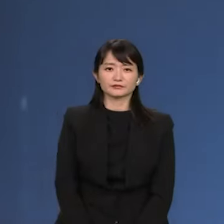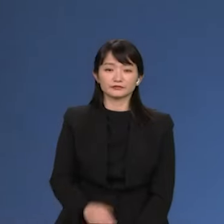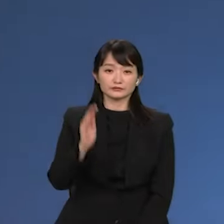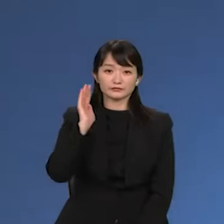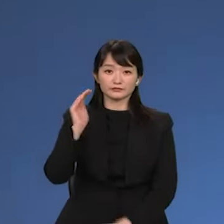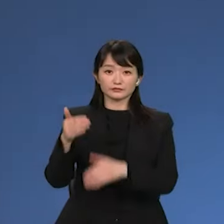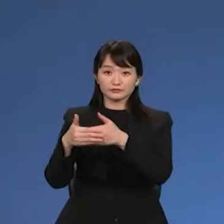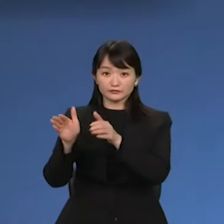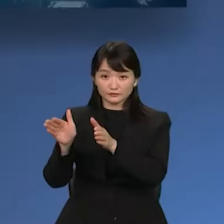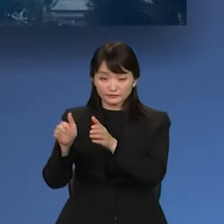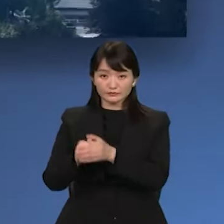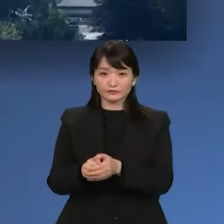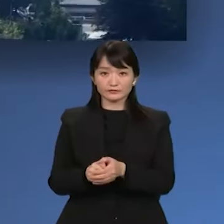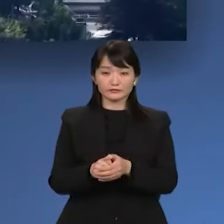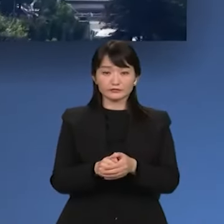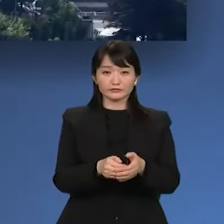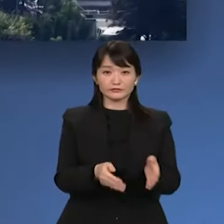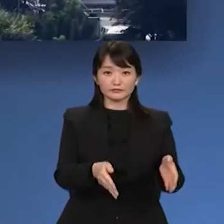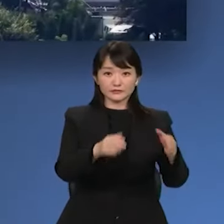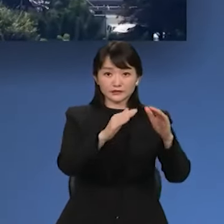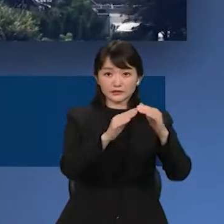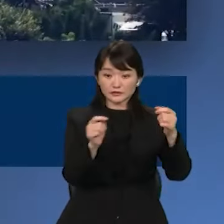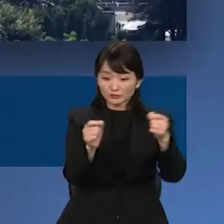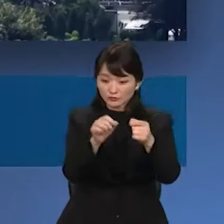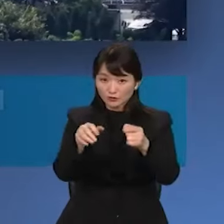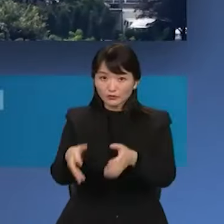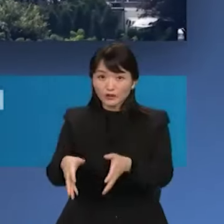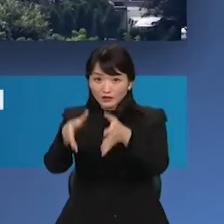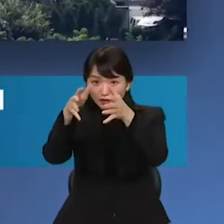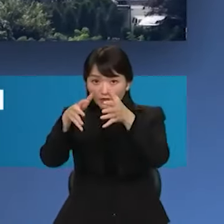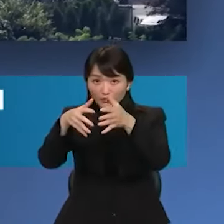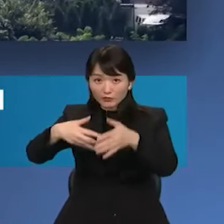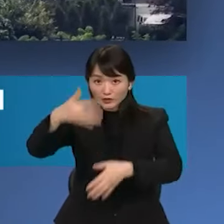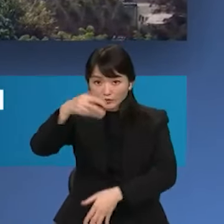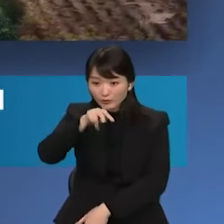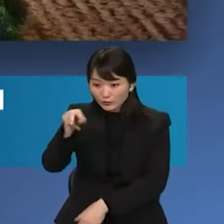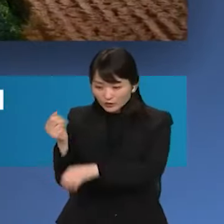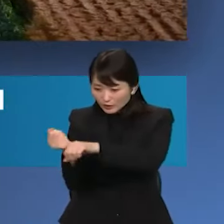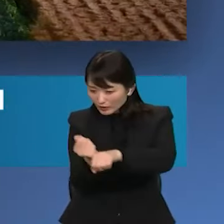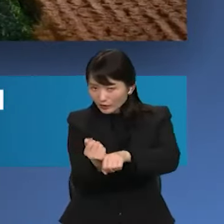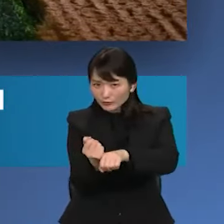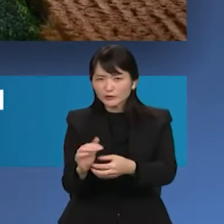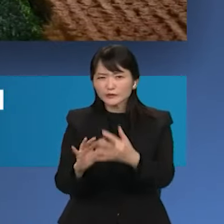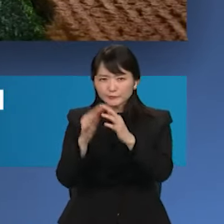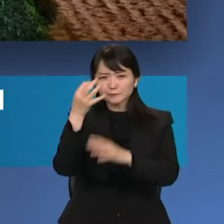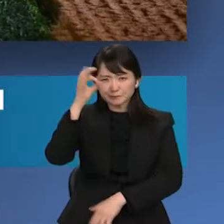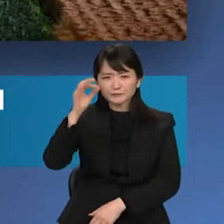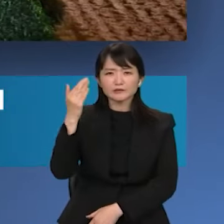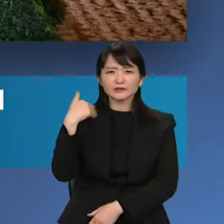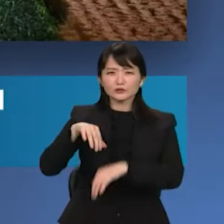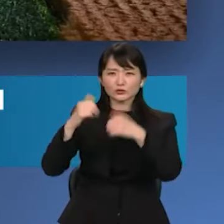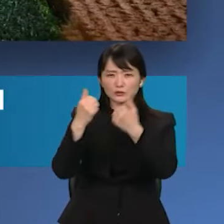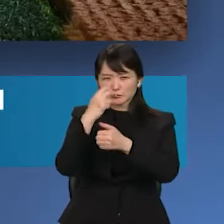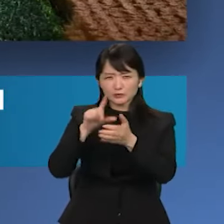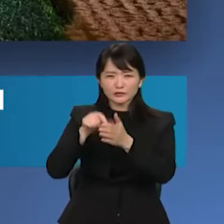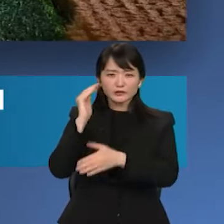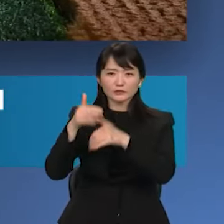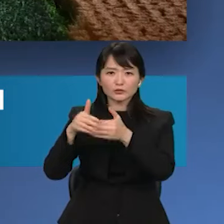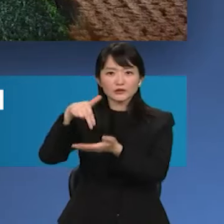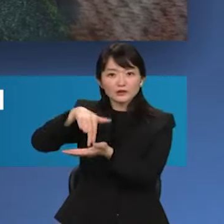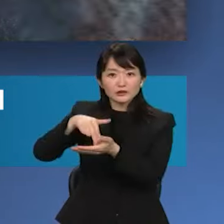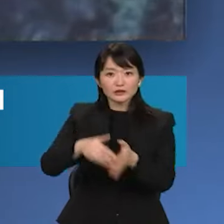대통령실이 관저역 건물에 스크린 골프장을 검토했다는 사실을 인정했습니다. 지난 국정감사에서 대통령실은 그